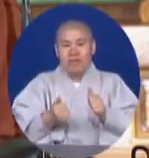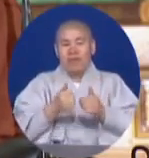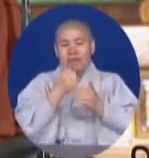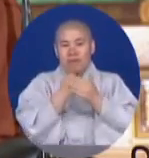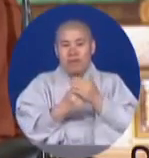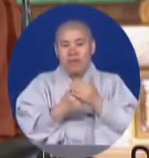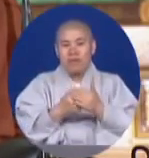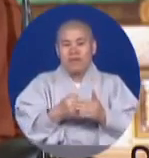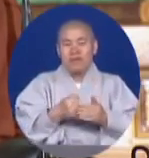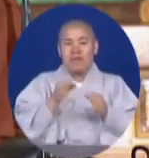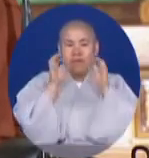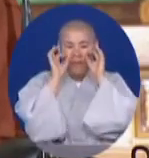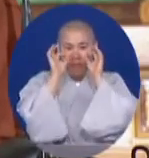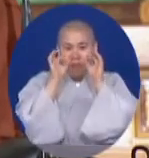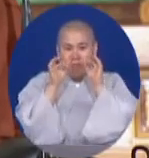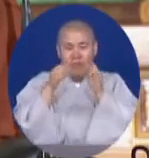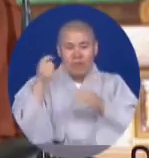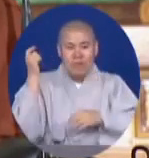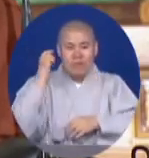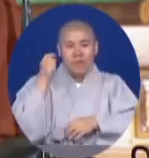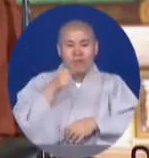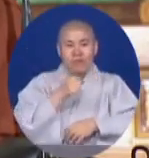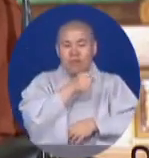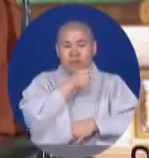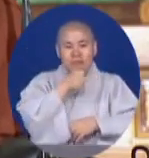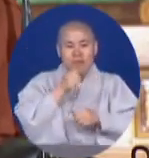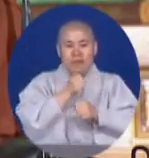뭐 맛보고 하는 이 생사업에 빠져서